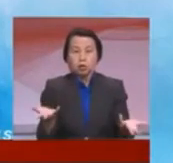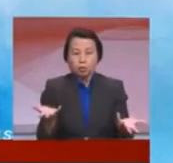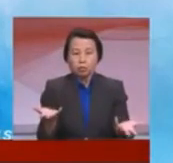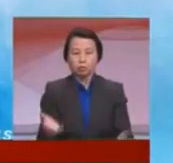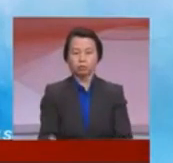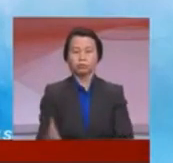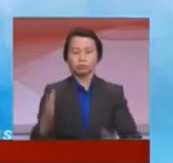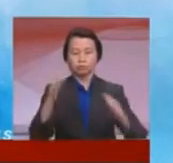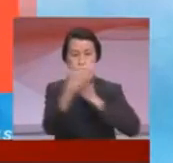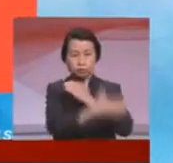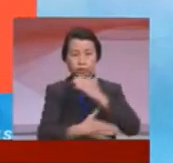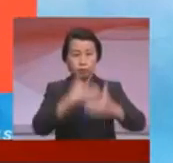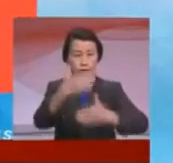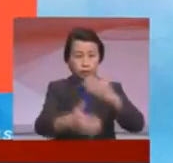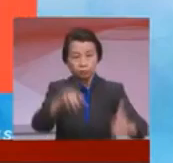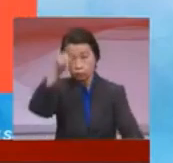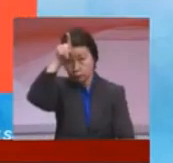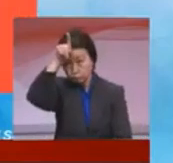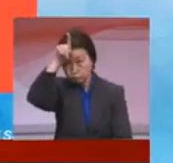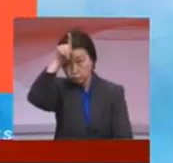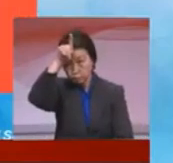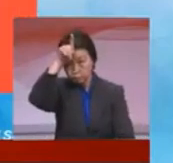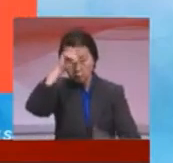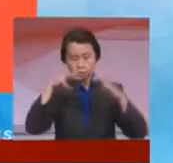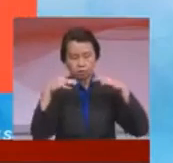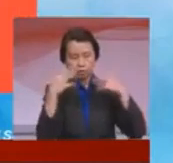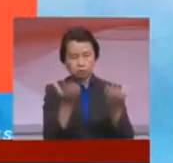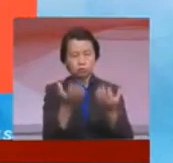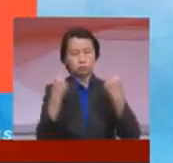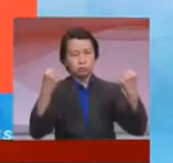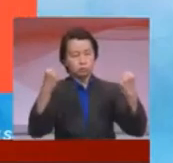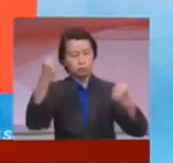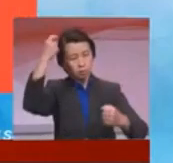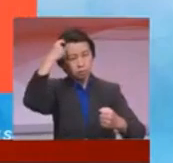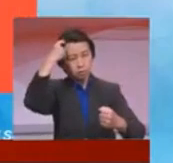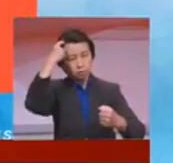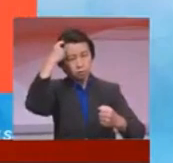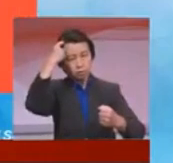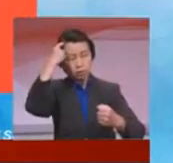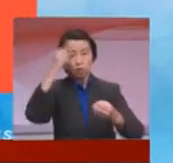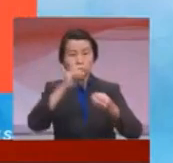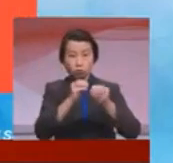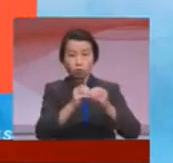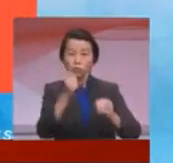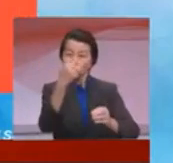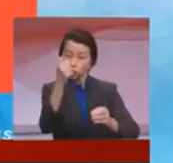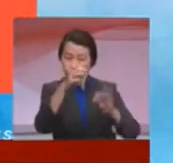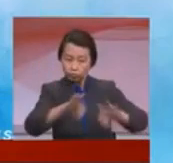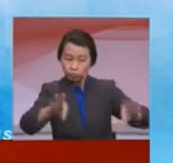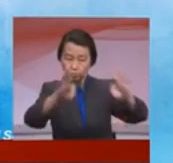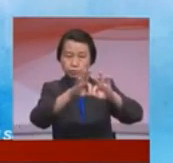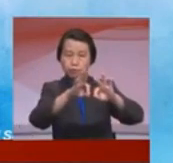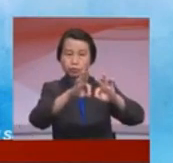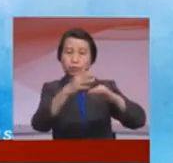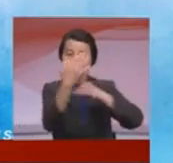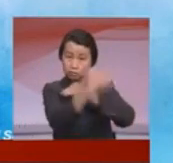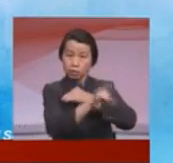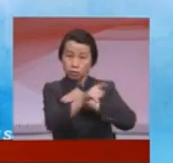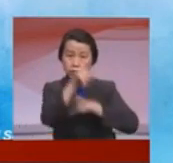Di negara maju seperti Jerman, kesihatan mental diletakkan antara 10 isu terpenting negara.